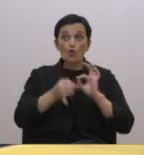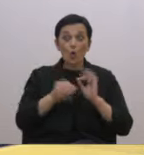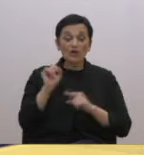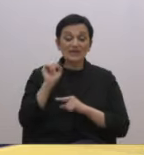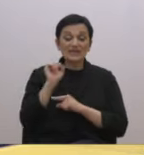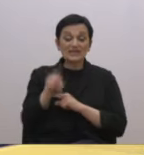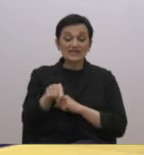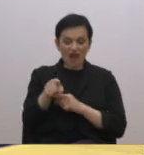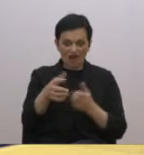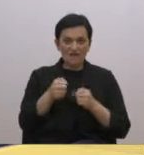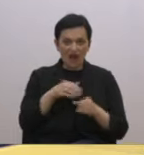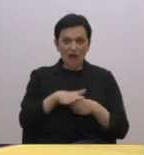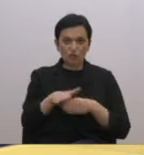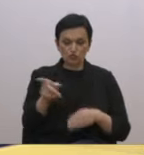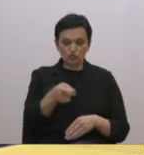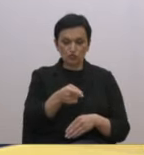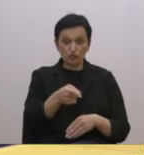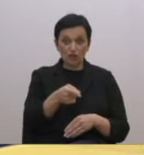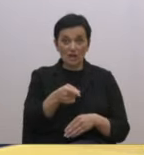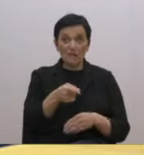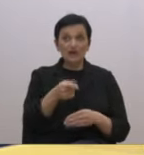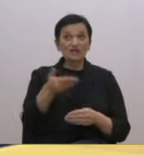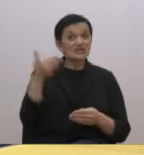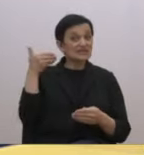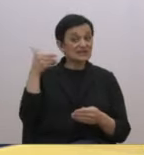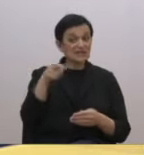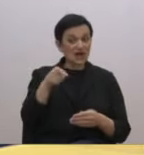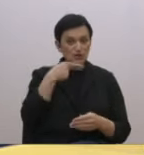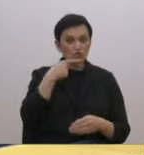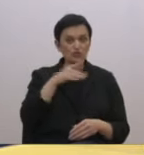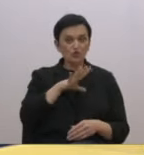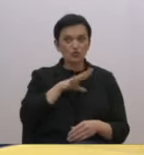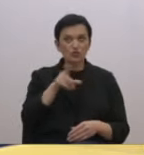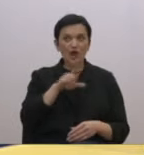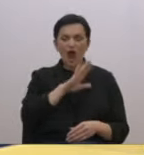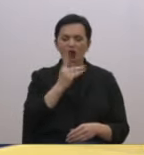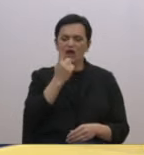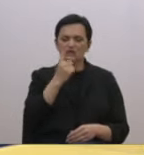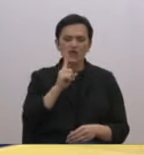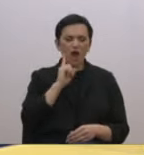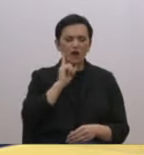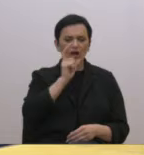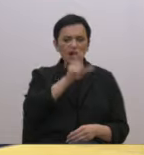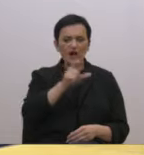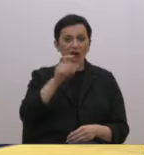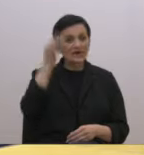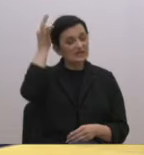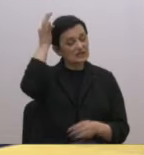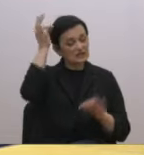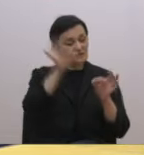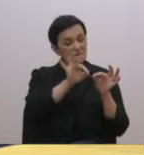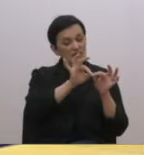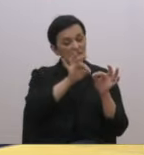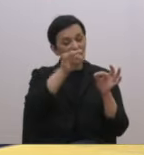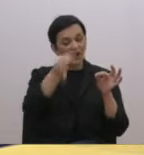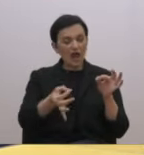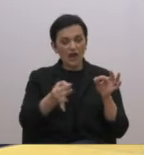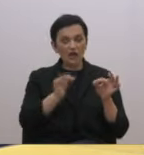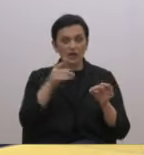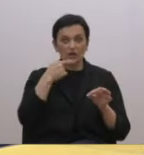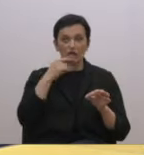გაქვთ მიღებული და ასრულებთ. წინაზე არ იძახთით, რომ არც ერთი ახალგაზდას თმის ღერი არ გვიღირს.